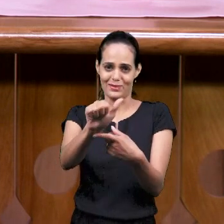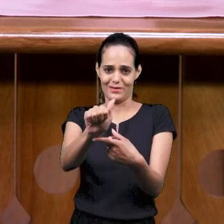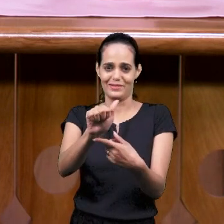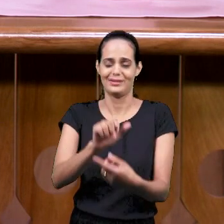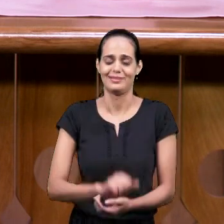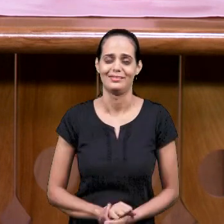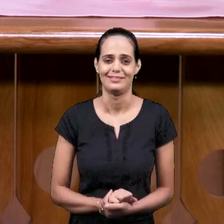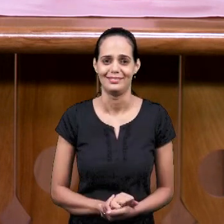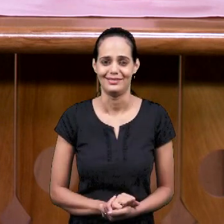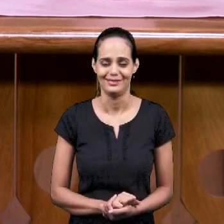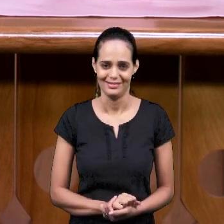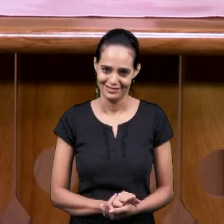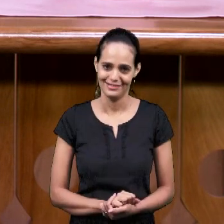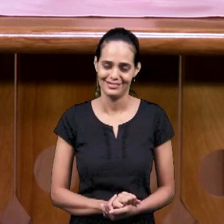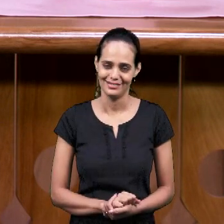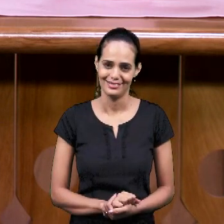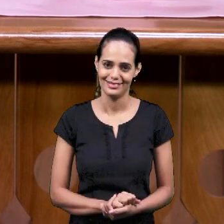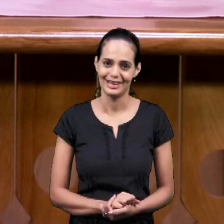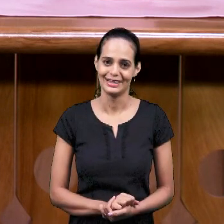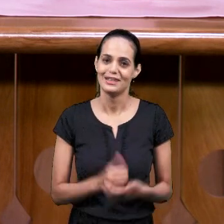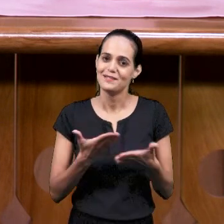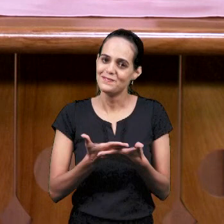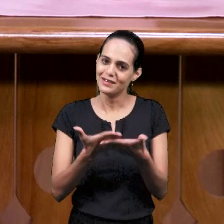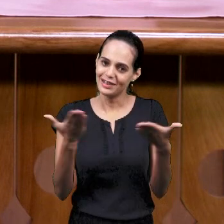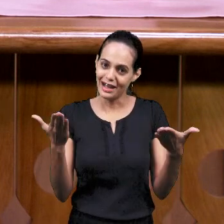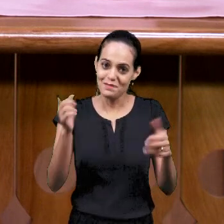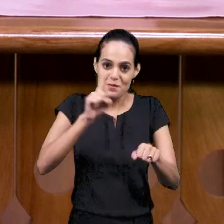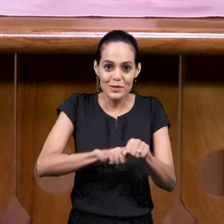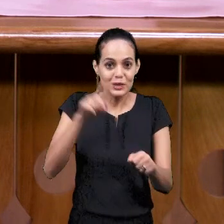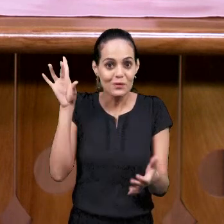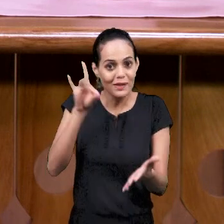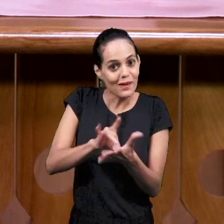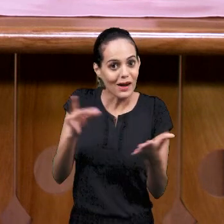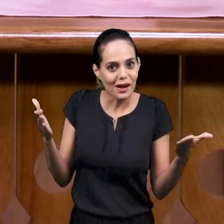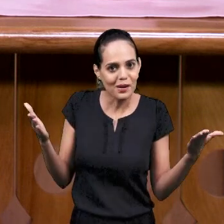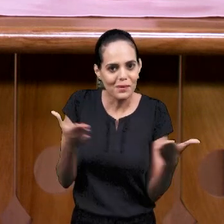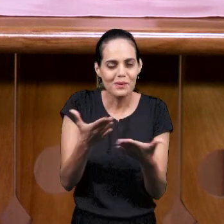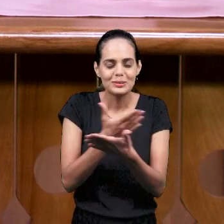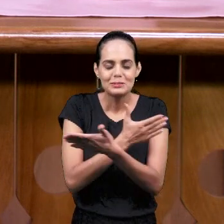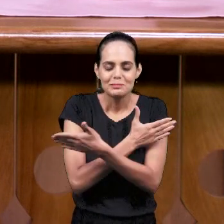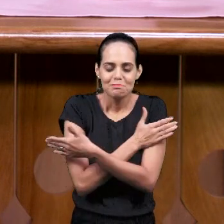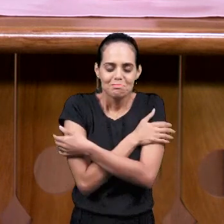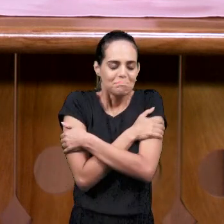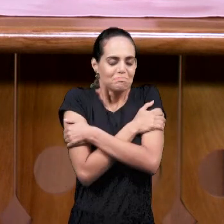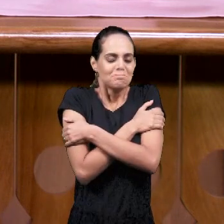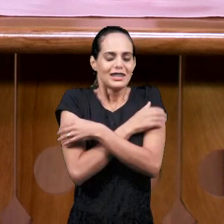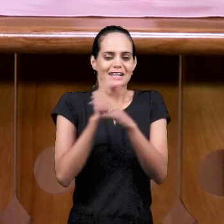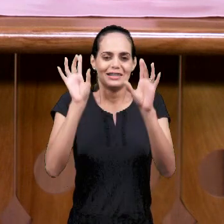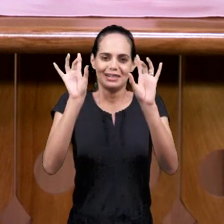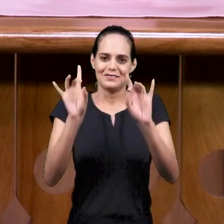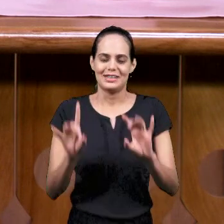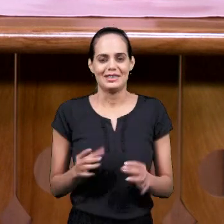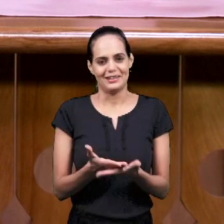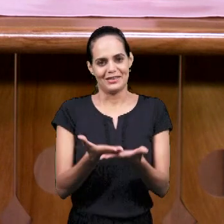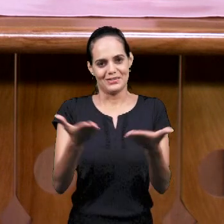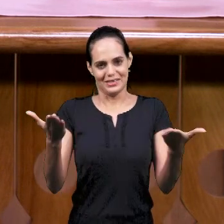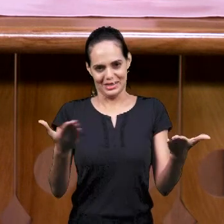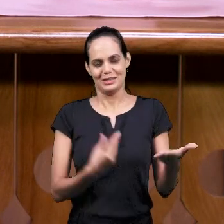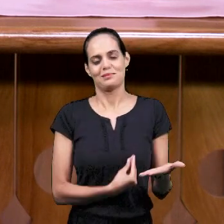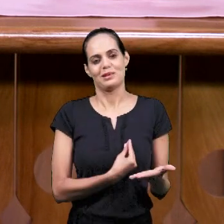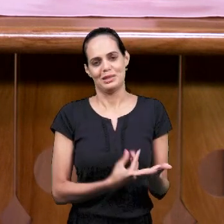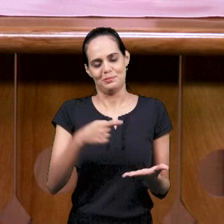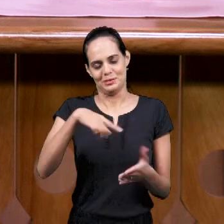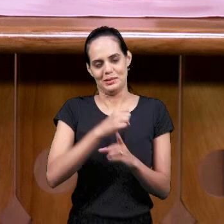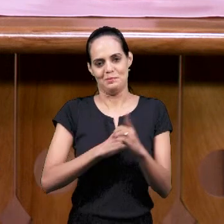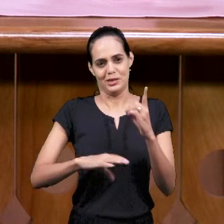pas s'ils sont arrivés, mais nous laissons ici à eux ces salutations spéciales, nos frères